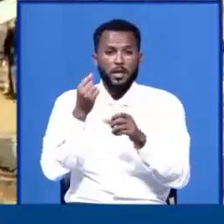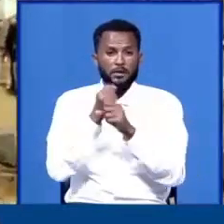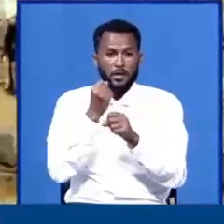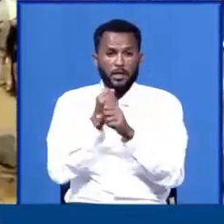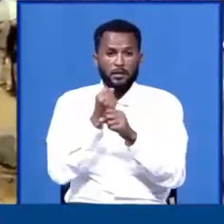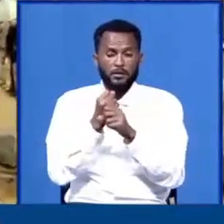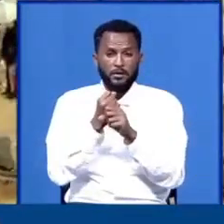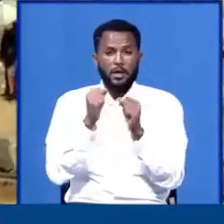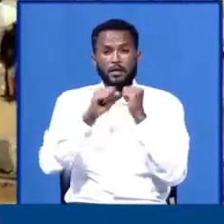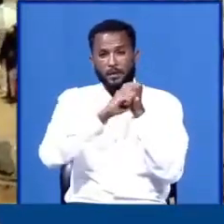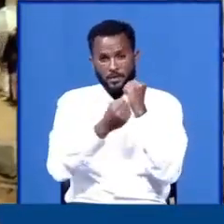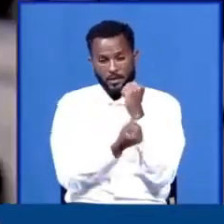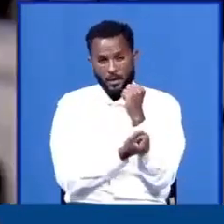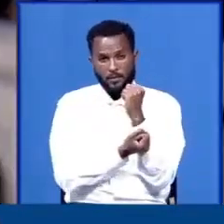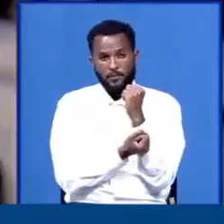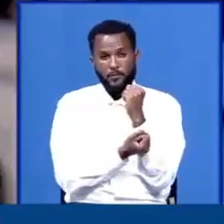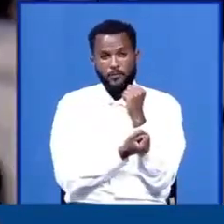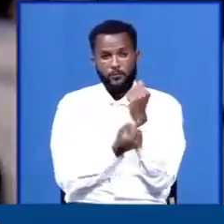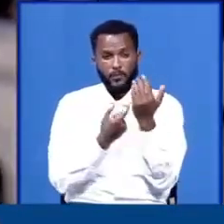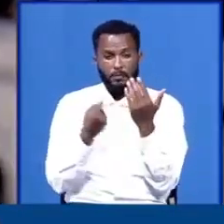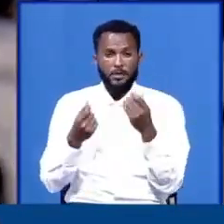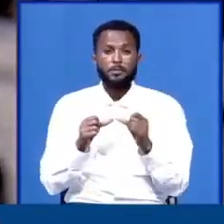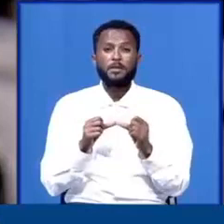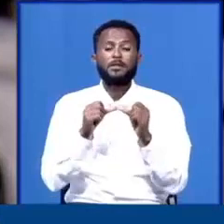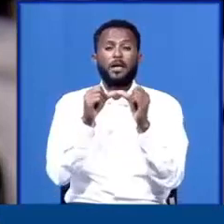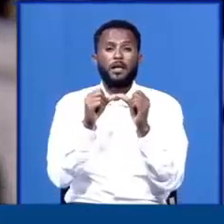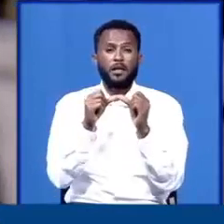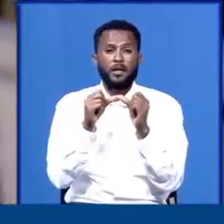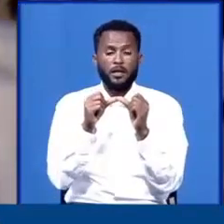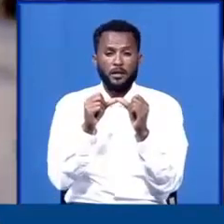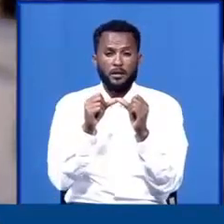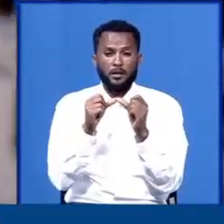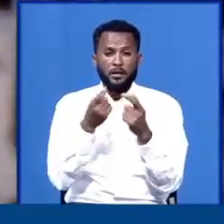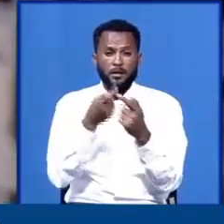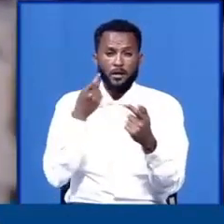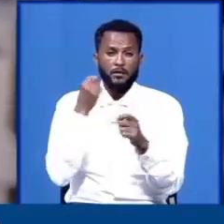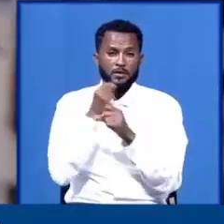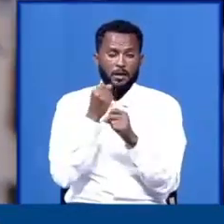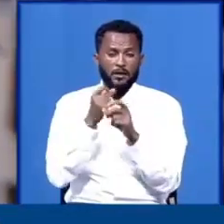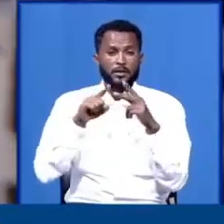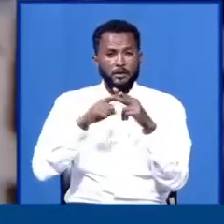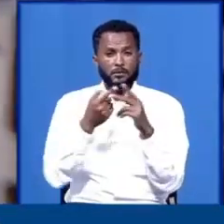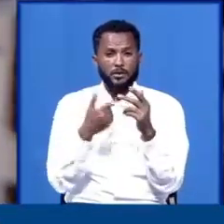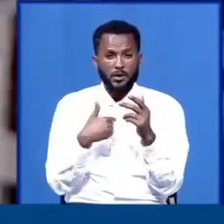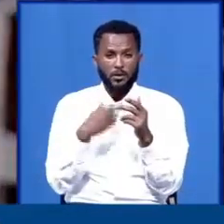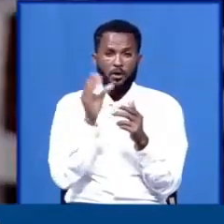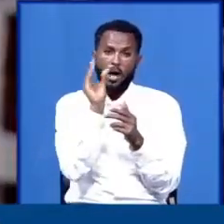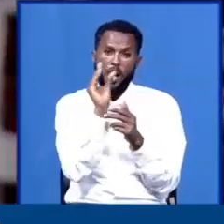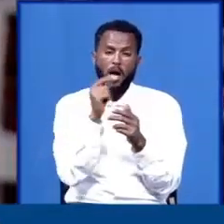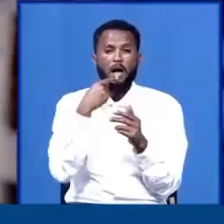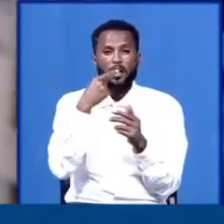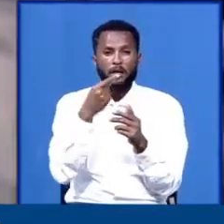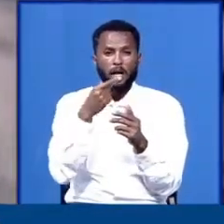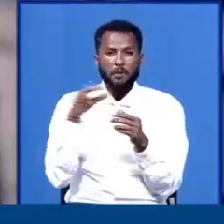እያ ተደሪኻ ተመስሪታ። ብምቕፃል መጀመርያ ካብ ስራሕቲ ጀመርቶ ኣሎ ሃይልና ኣብ ናይ